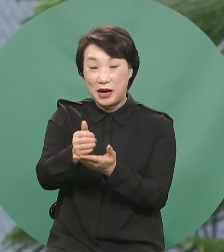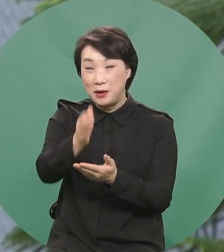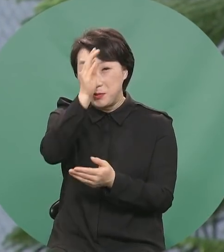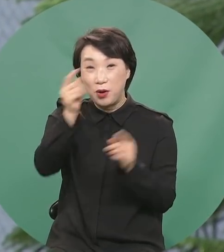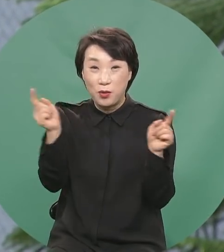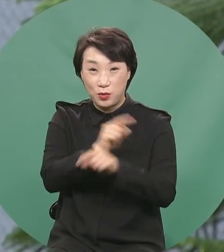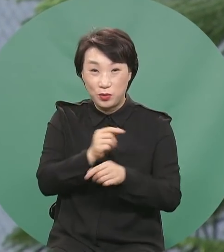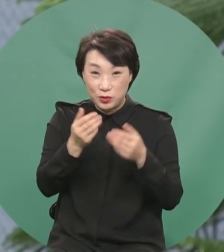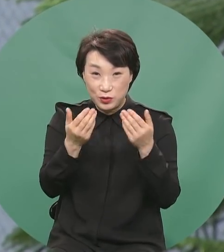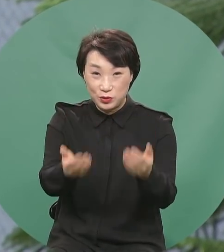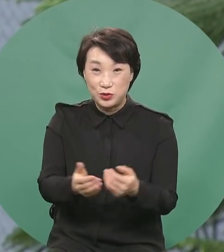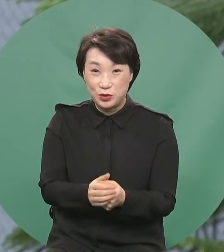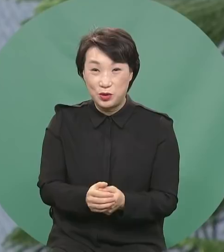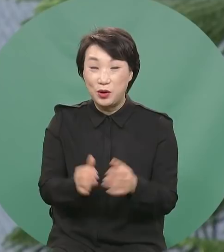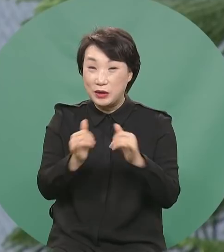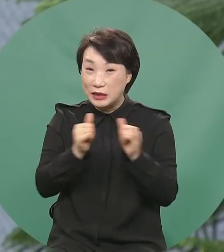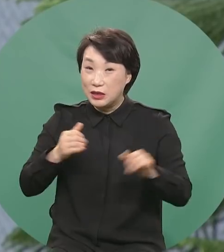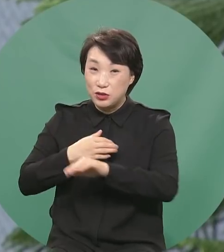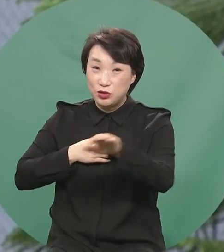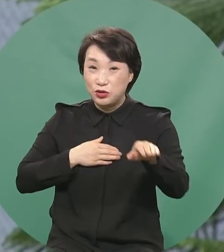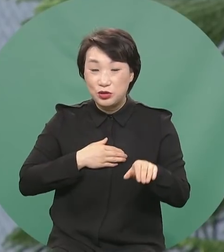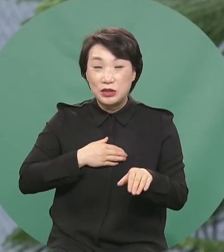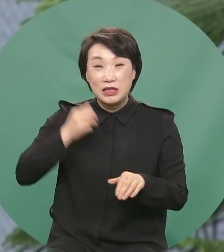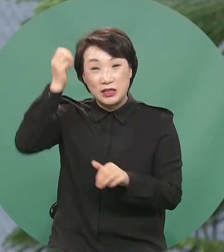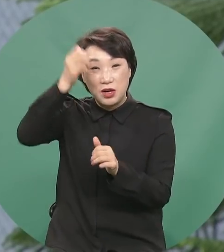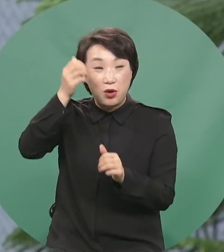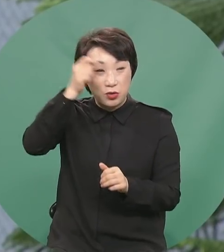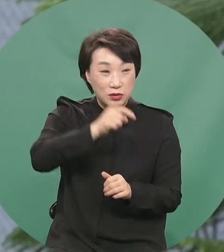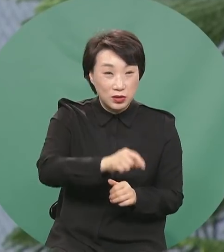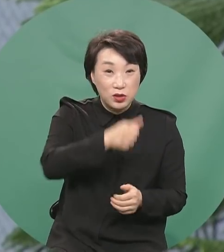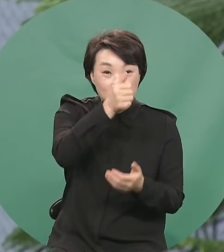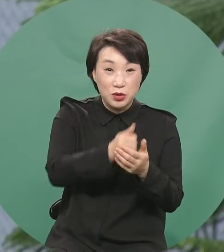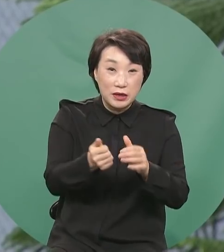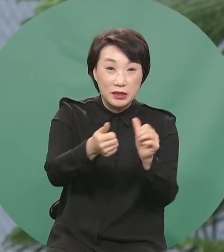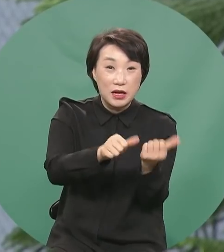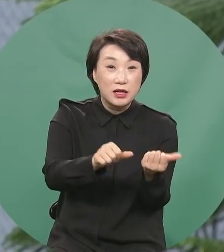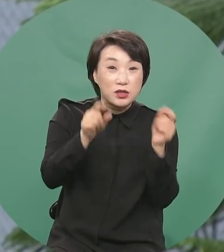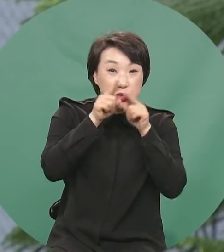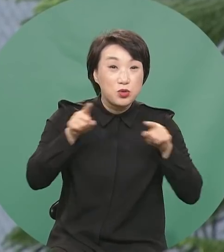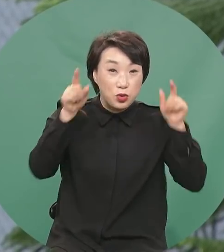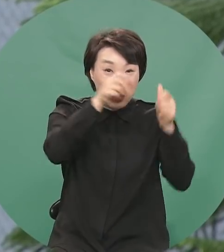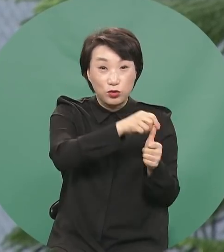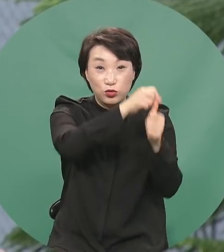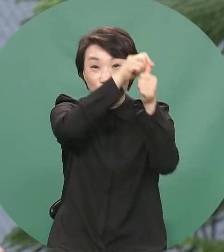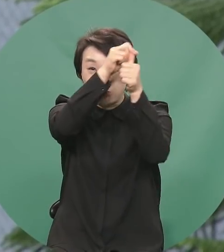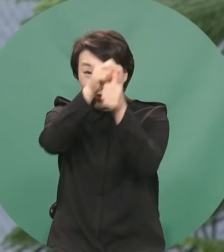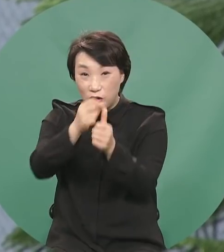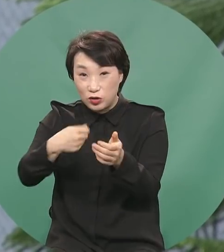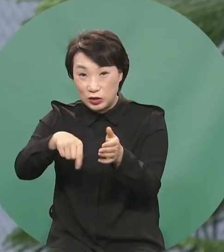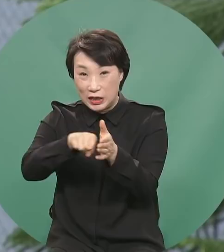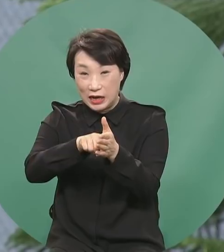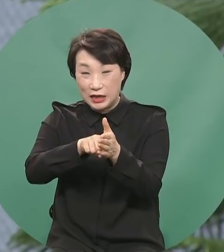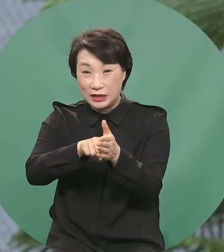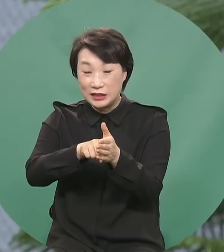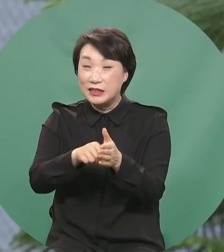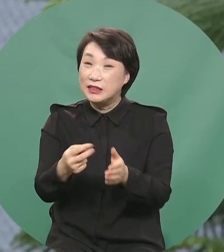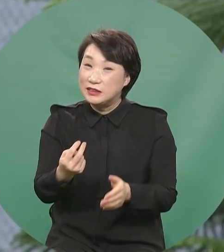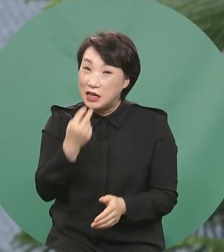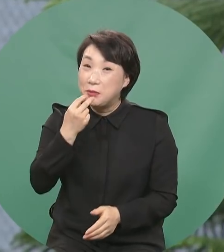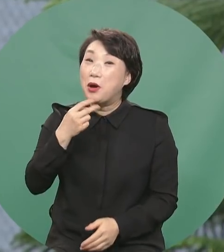치료와 인류의 영혼을 죄와 사망과 지옥에서 구원하시려는